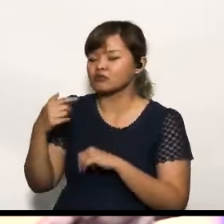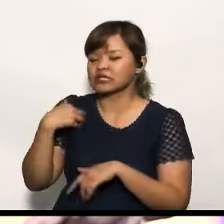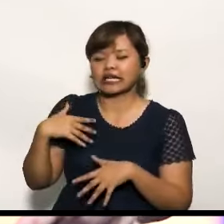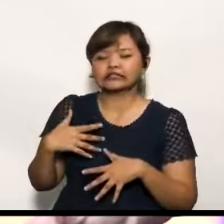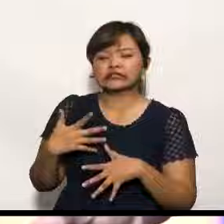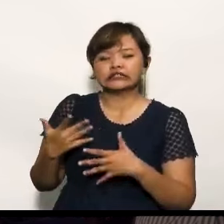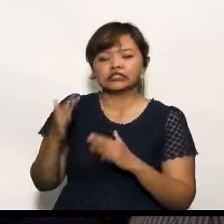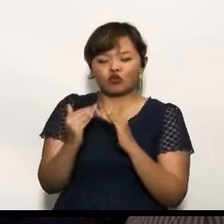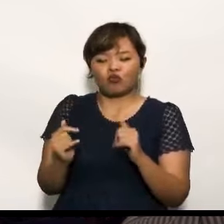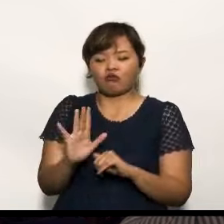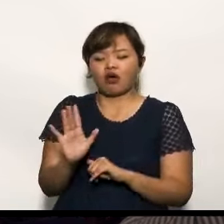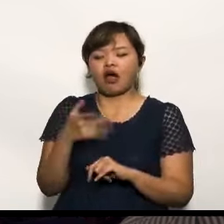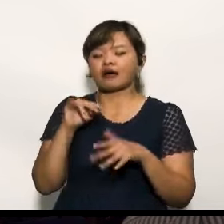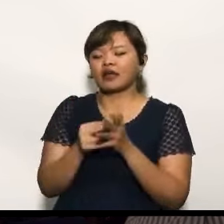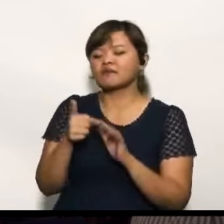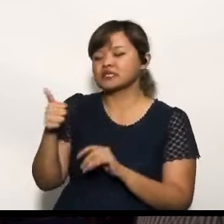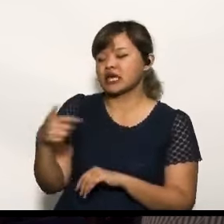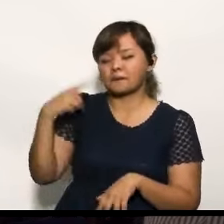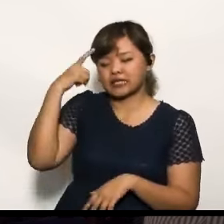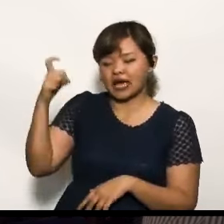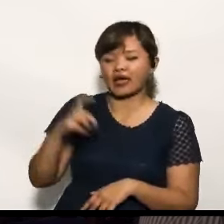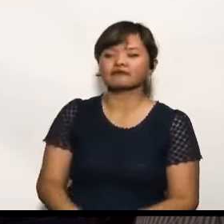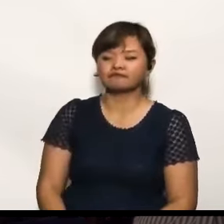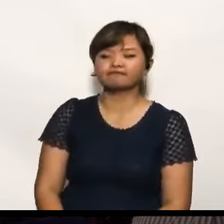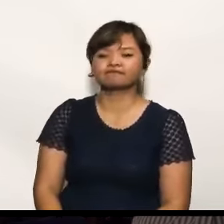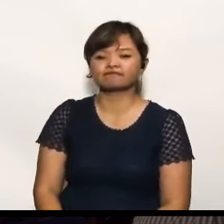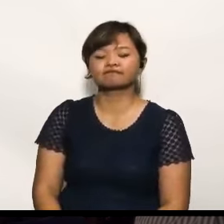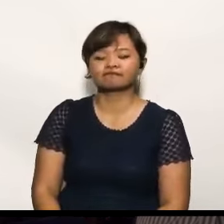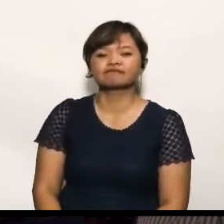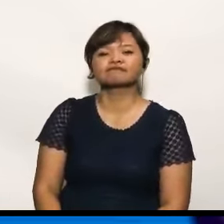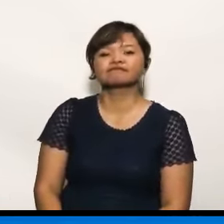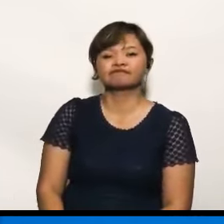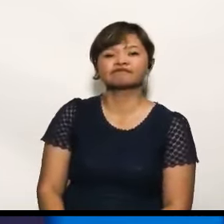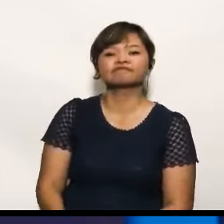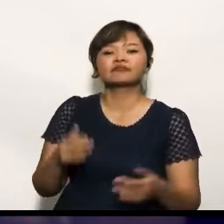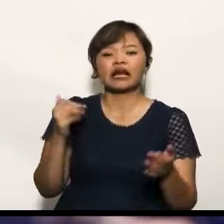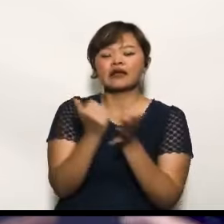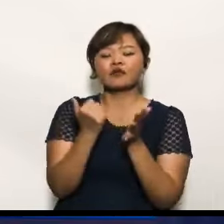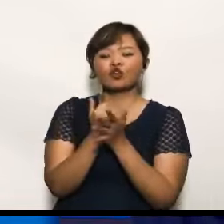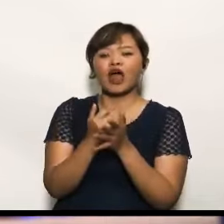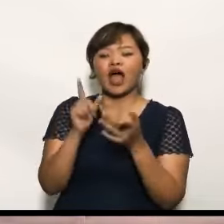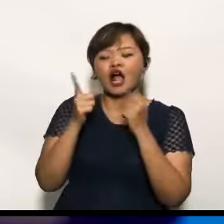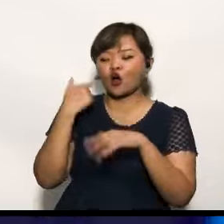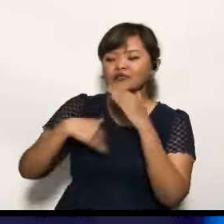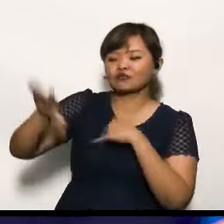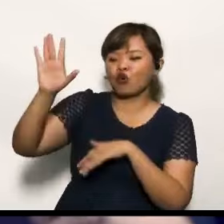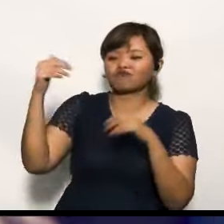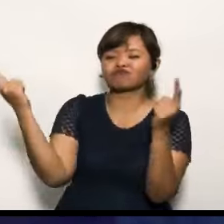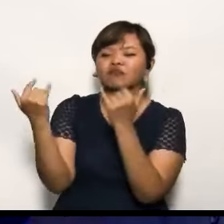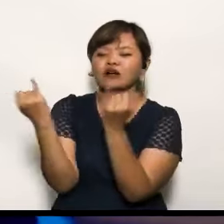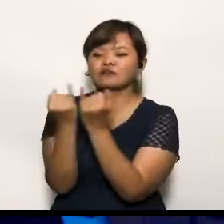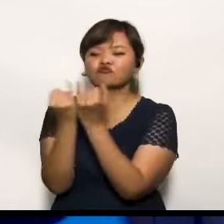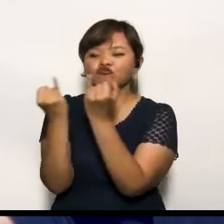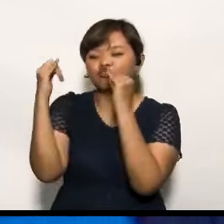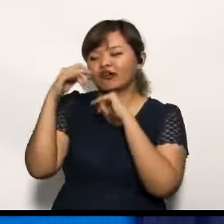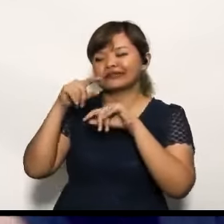gitu. Makanya firman Tuhan katakan pengenalan Tuhan itu adalah suatu hal yang penting. Sedangkan kalau kita berperang hanya di luar, yaitu kita